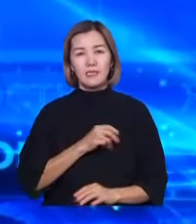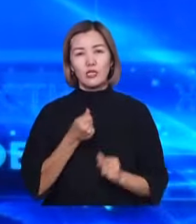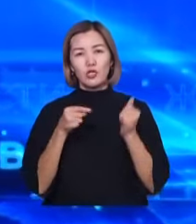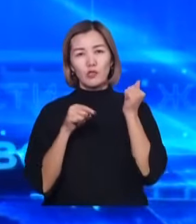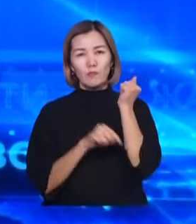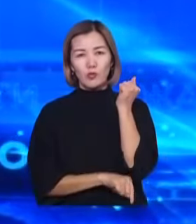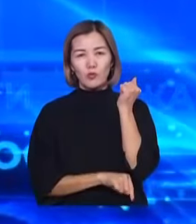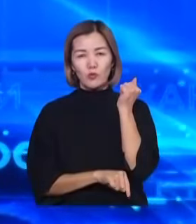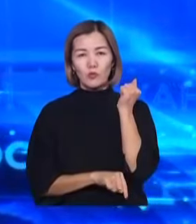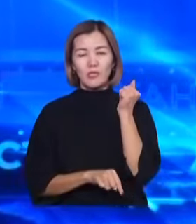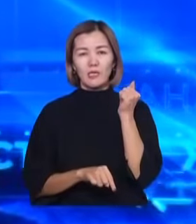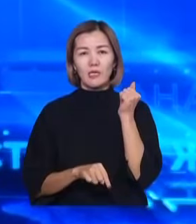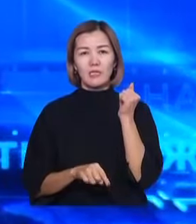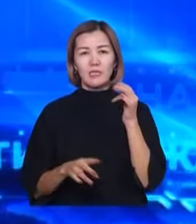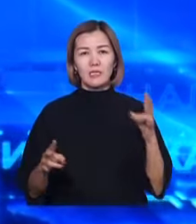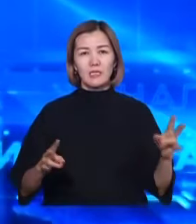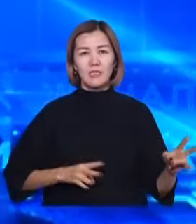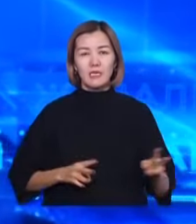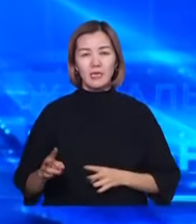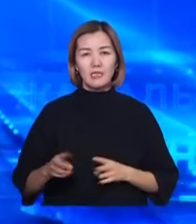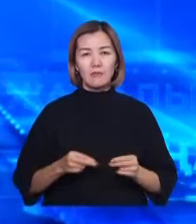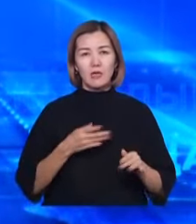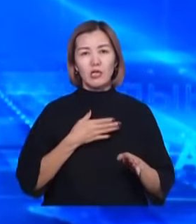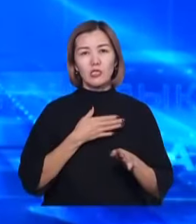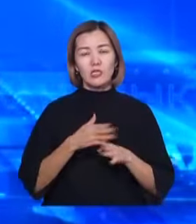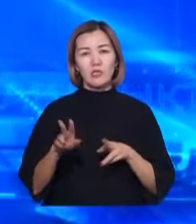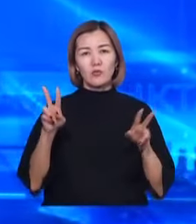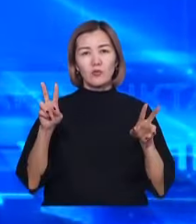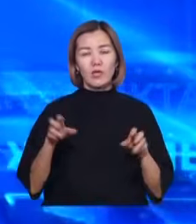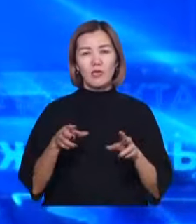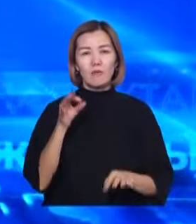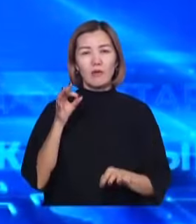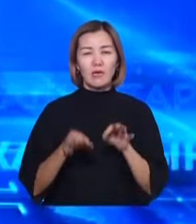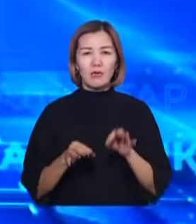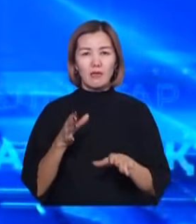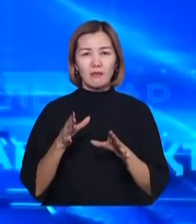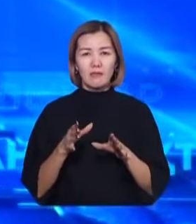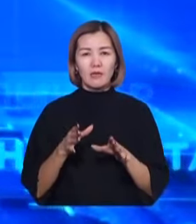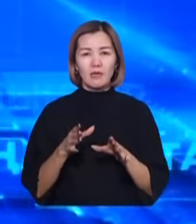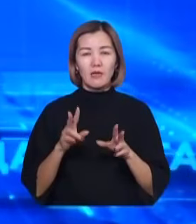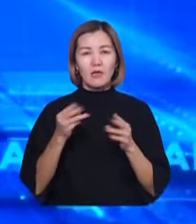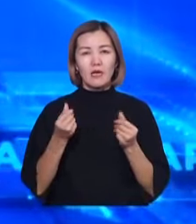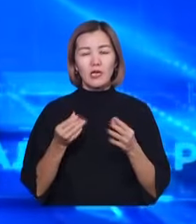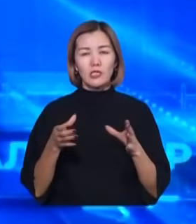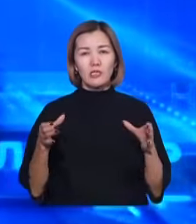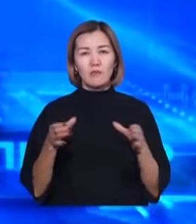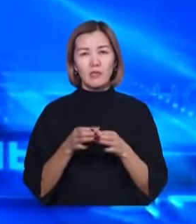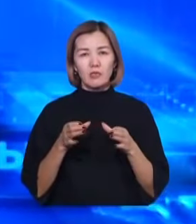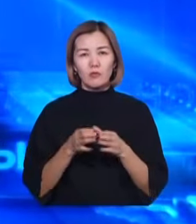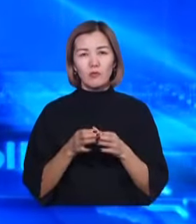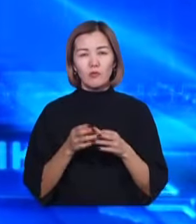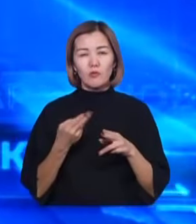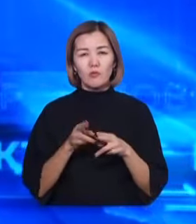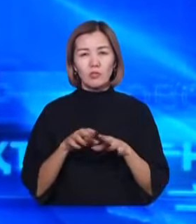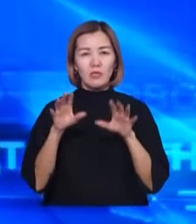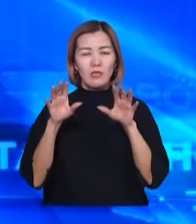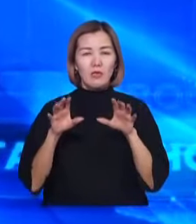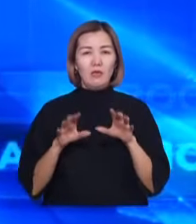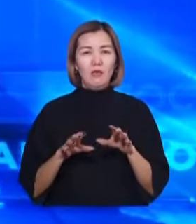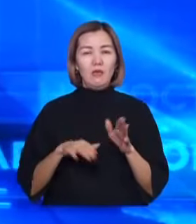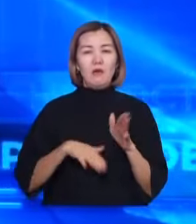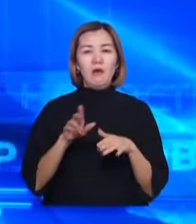Кірістерді жымқыру және терроризмді қаржыландыру мәселесі қаралды. Сенаторлар мен қаржылық мониторинг агенттігі осыған қатысты заңнаманы одан